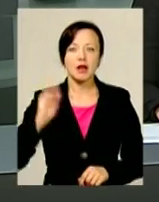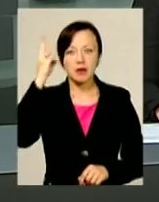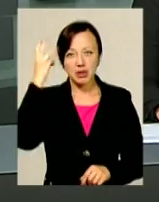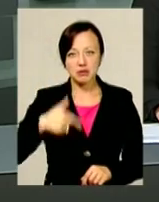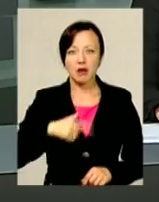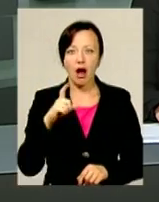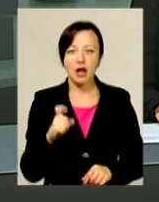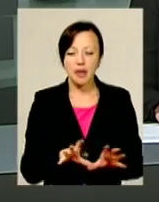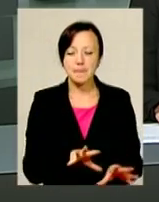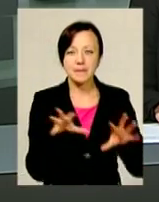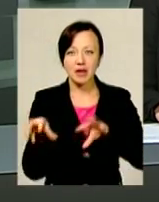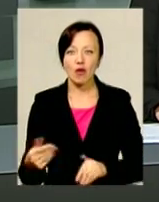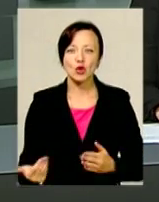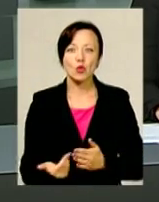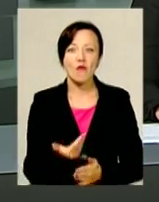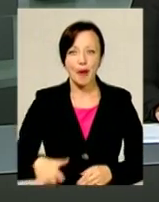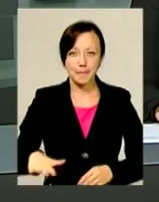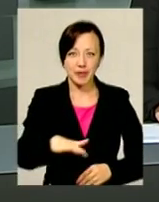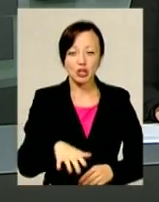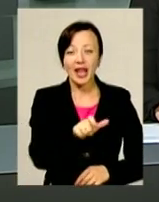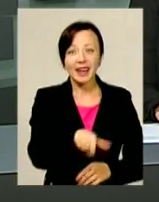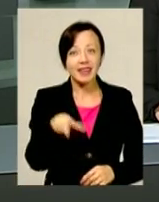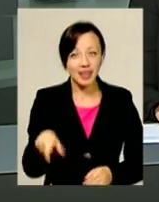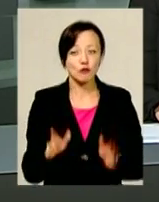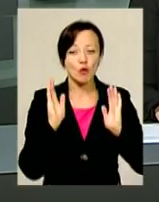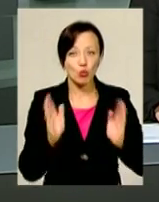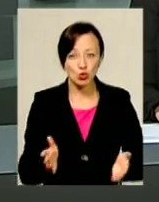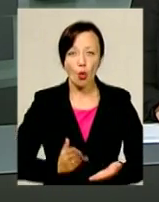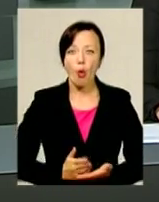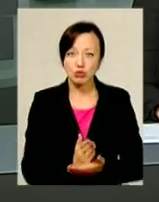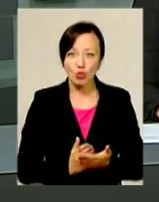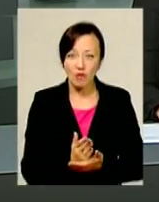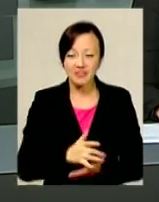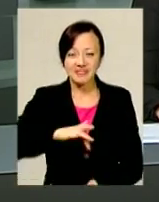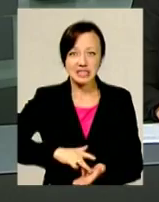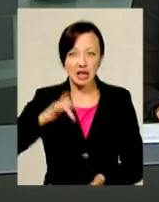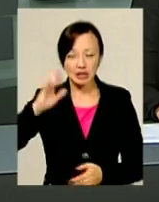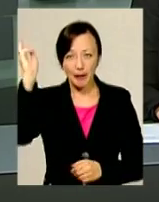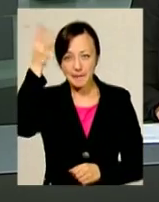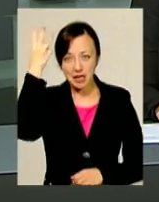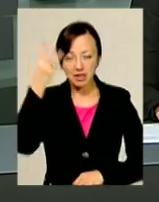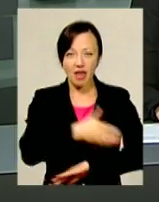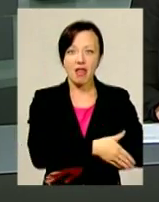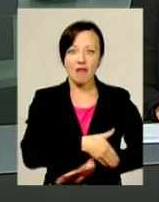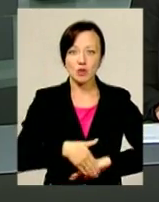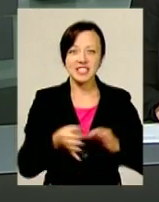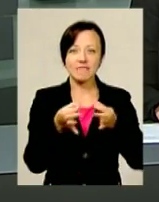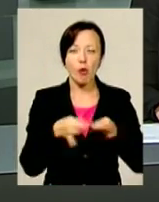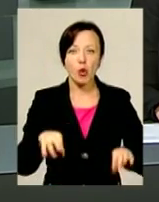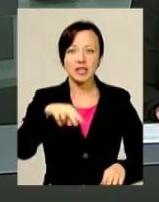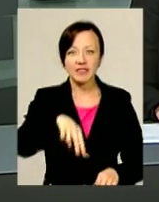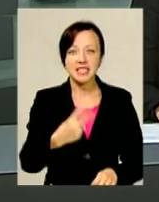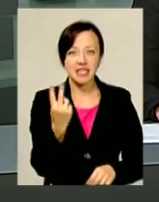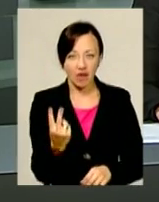Хмельницькгаз переїхав у нове приміщення. Клієнтів тепер будуть обслуговувати у середмісті Хмельницького на вулиці Свободи,